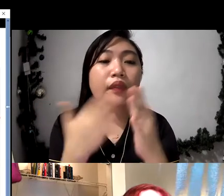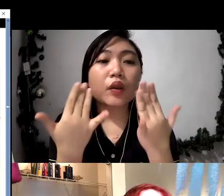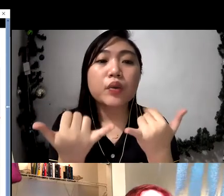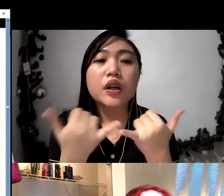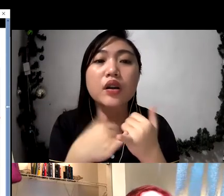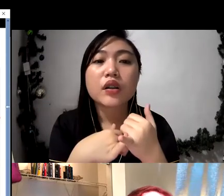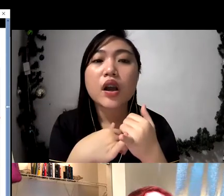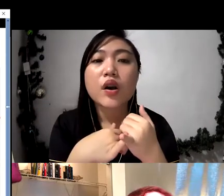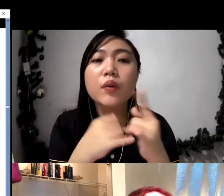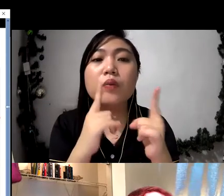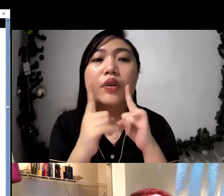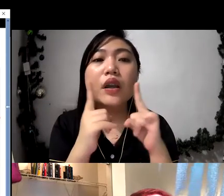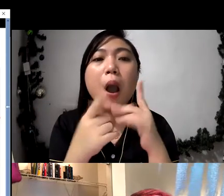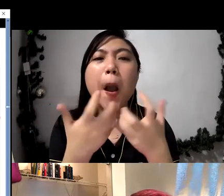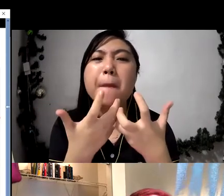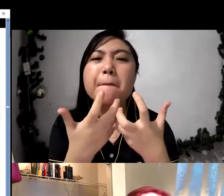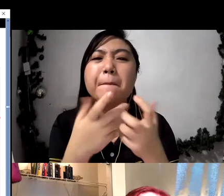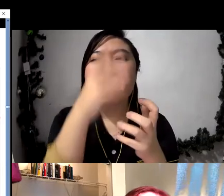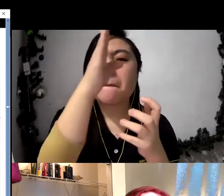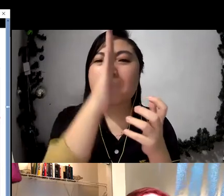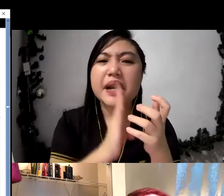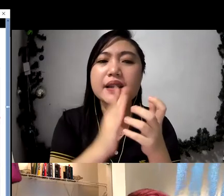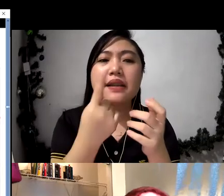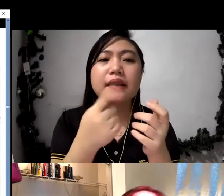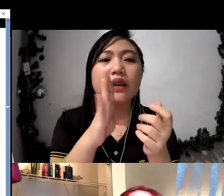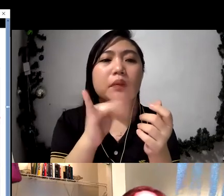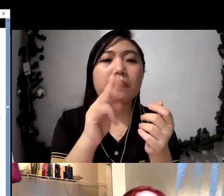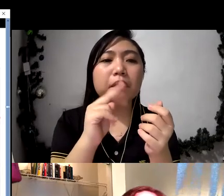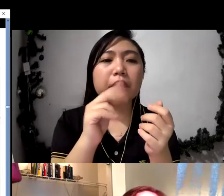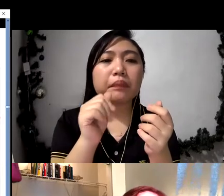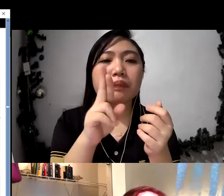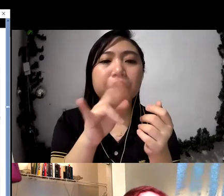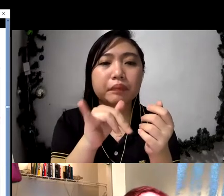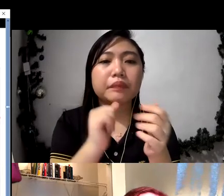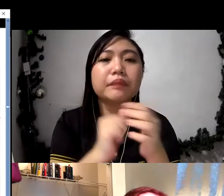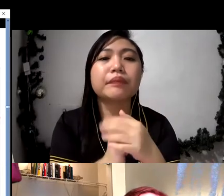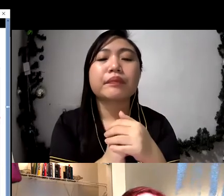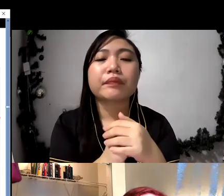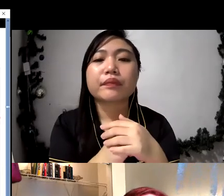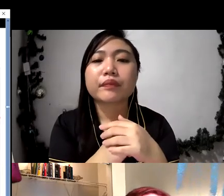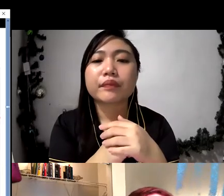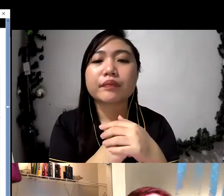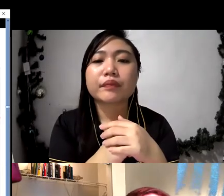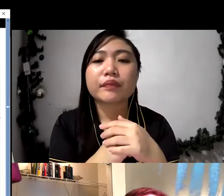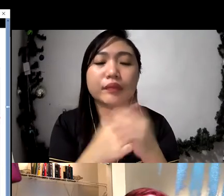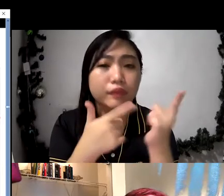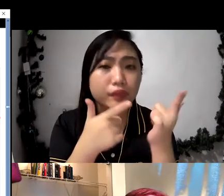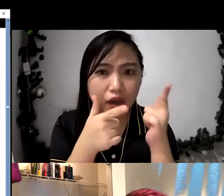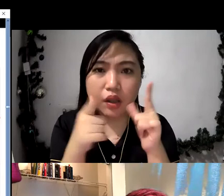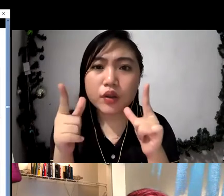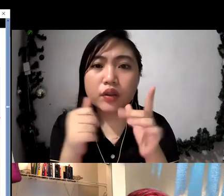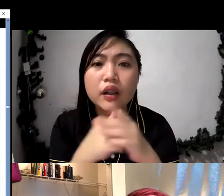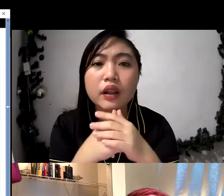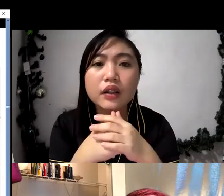you called breaking the binary, no. We are breaking the binary. So you're looking at yung una natin